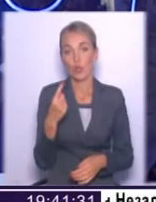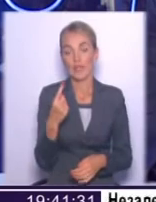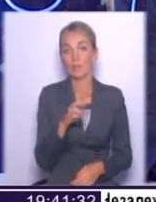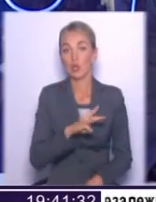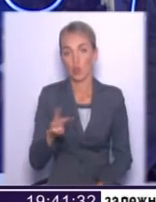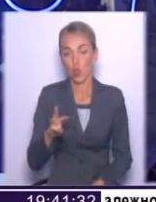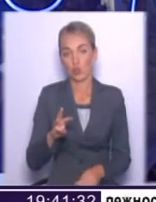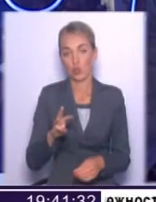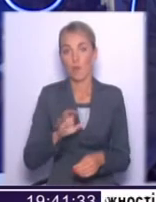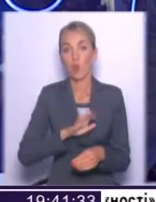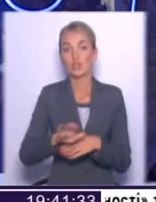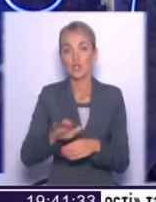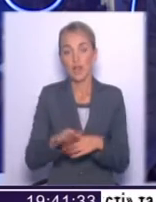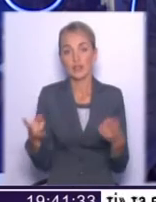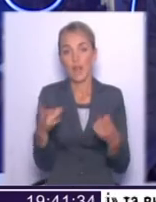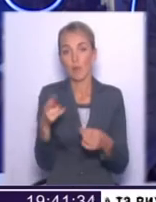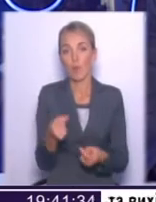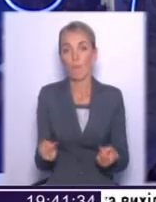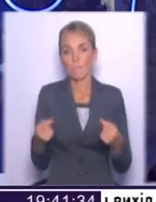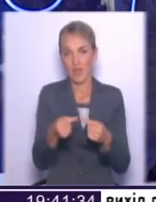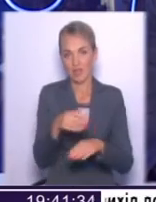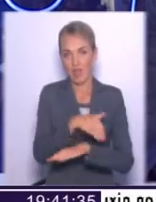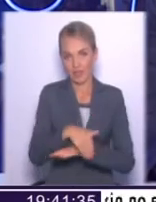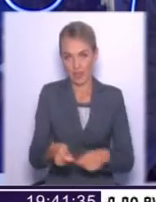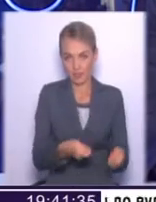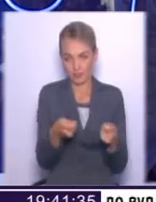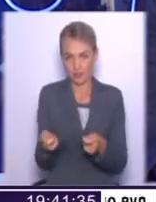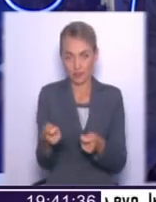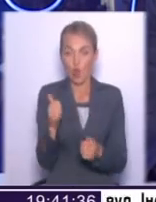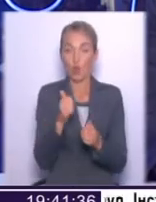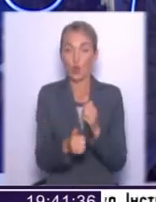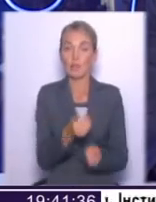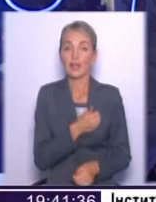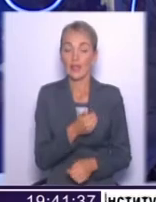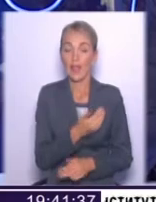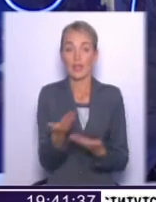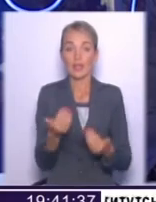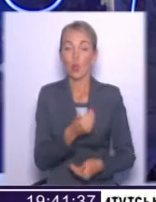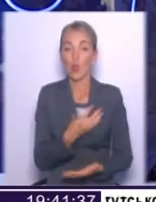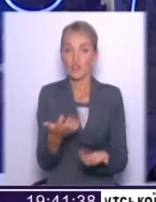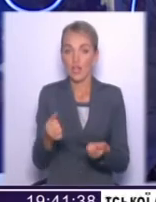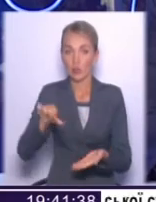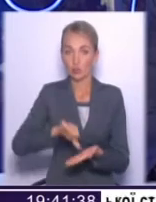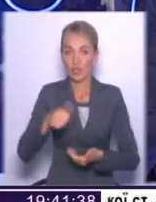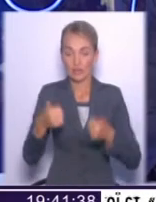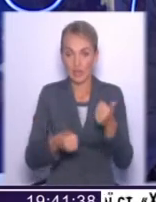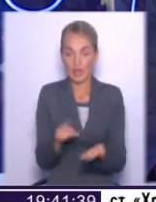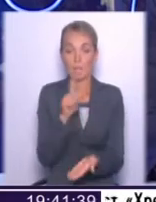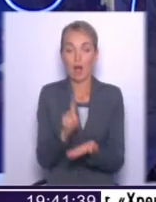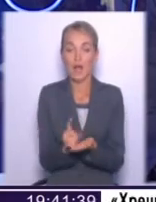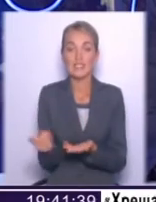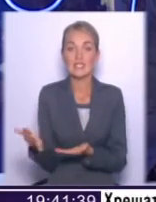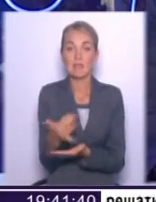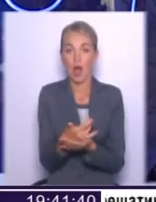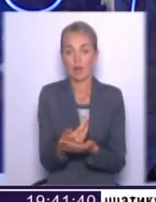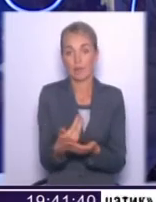мільйон, постачати треба по певній адресі. Кожен претендент, який хоче взяти участь у тендері, він має зібрати близько 30